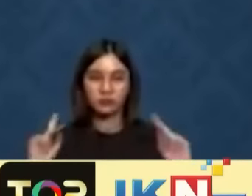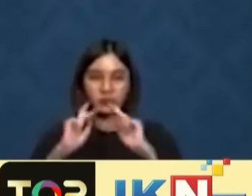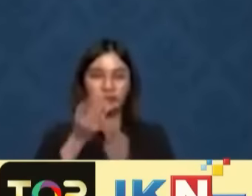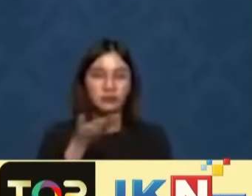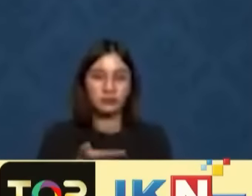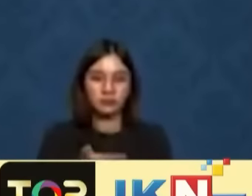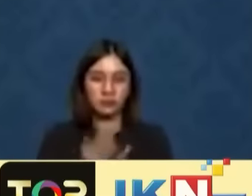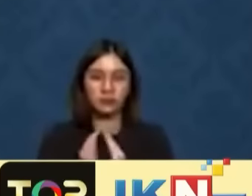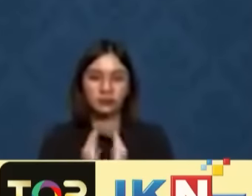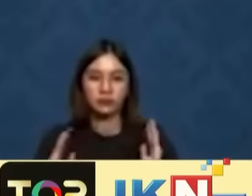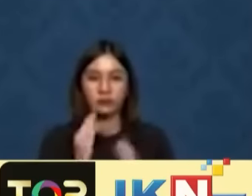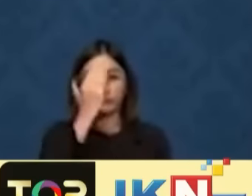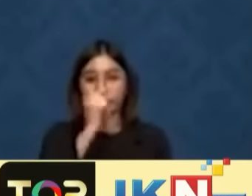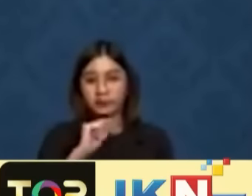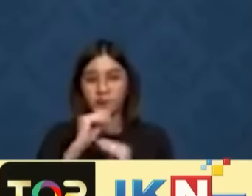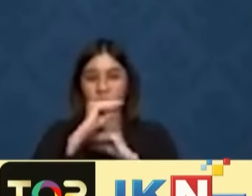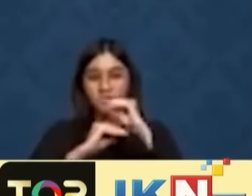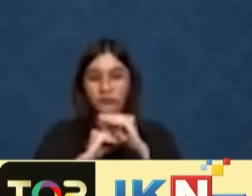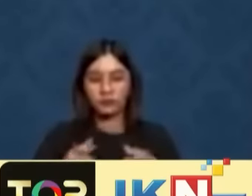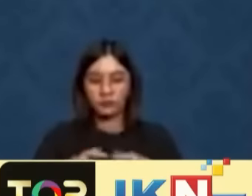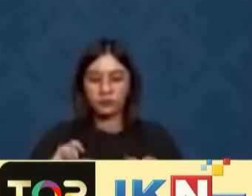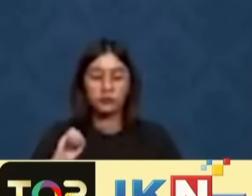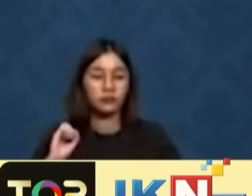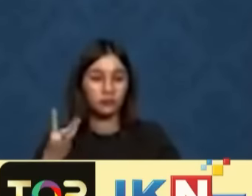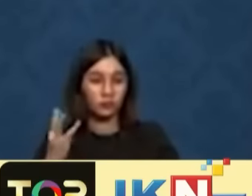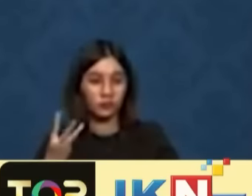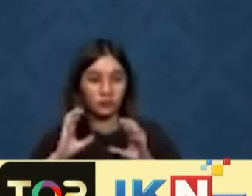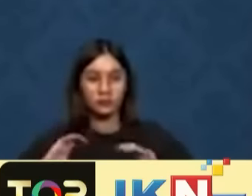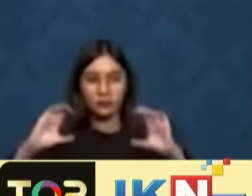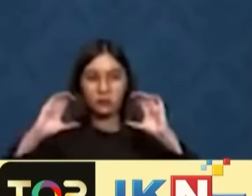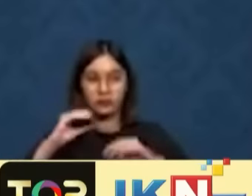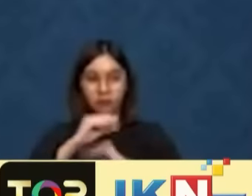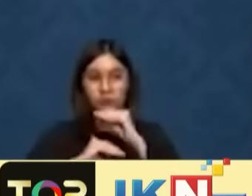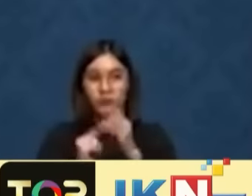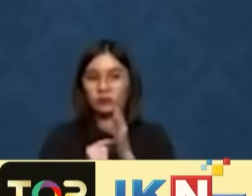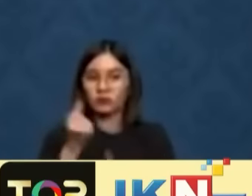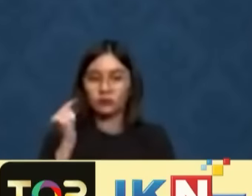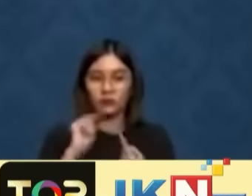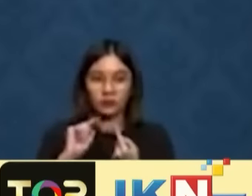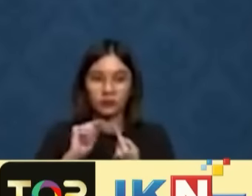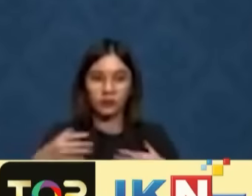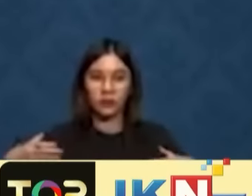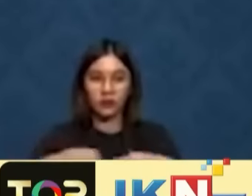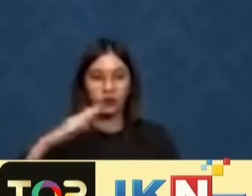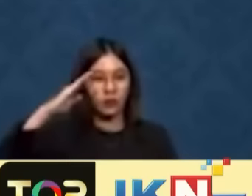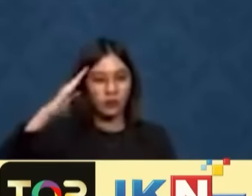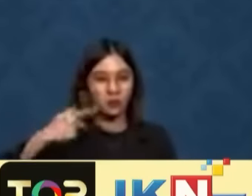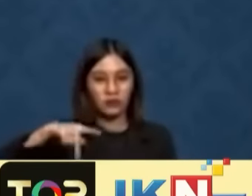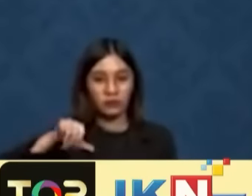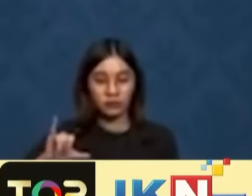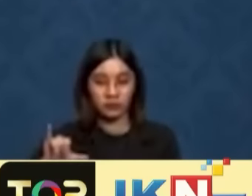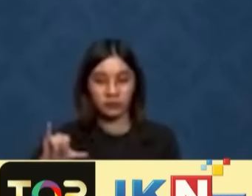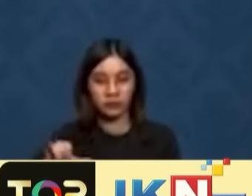คุณกระทรวงการคลังนะฮะรวมไปถึงโครงการบัตรสวัสดิการแห่งรัฐซึ่งทำมาแต่ยุคลุงตู่เป็นโครงการซึ่